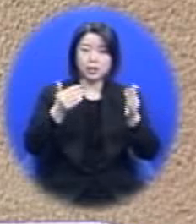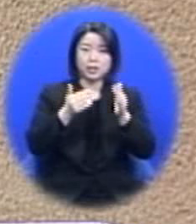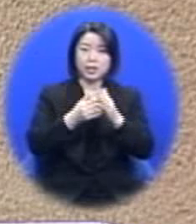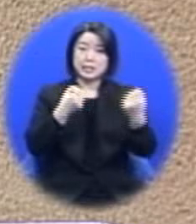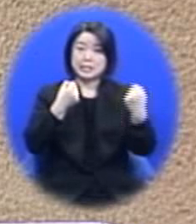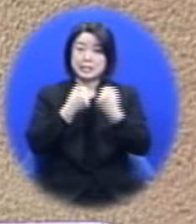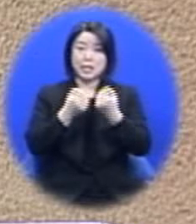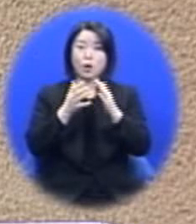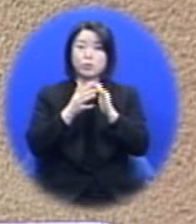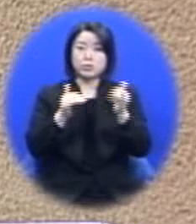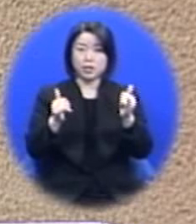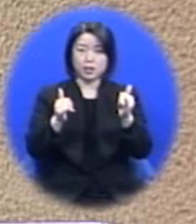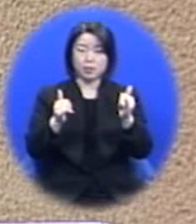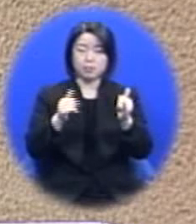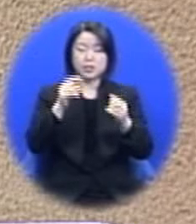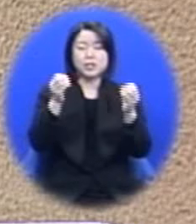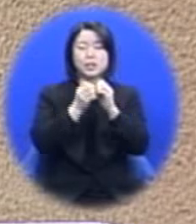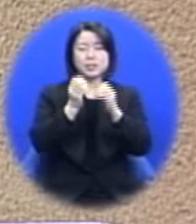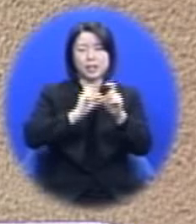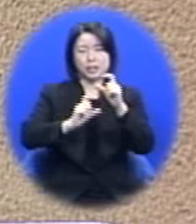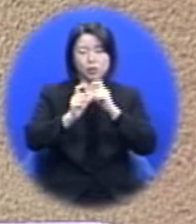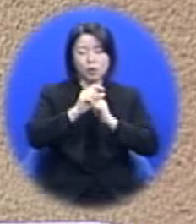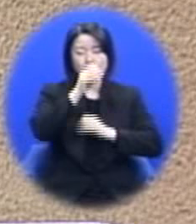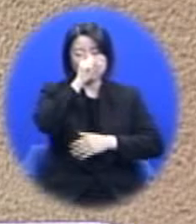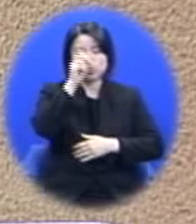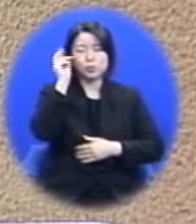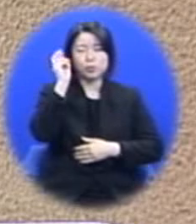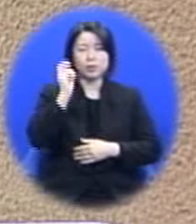가사가 훨씬 더 마음에 들 거예요.